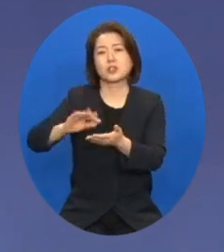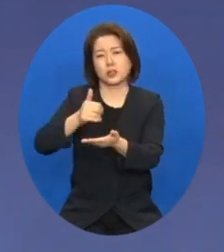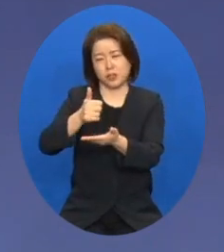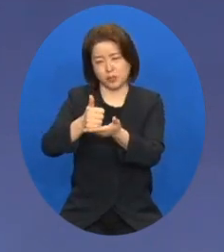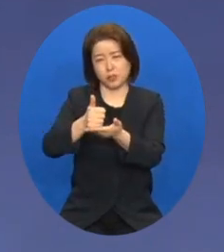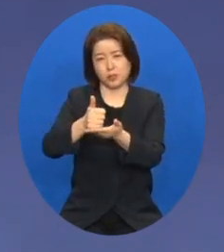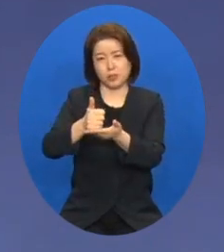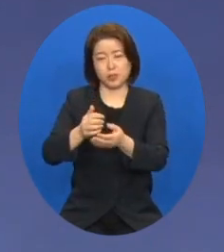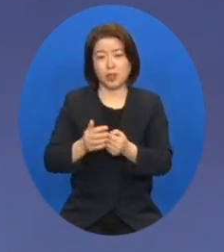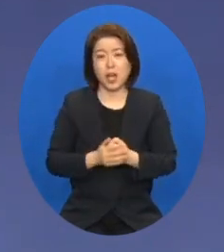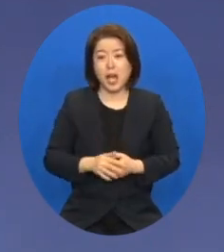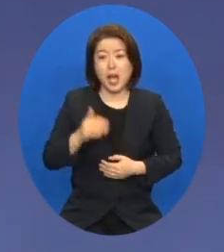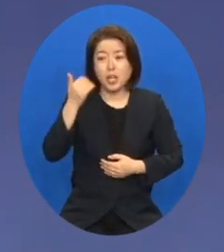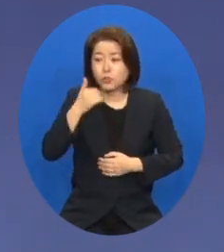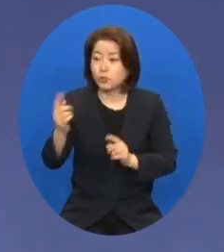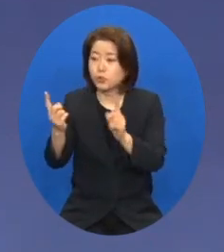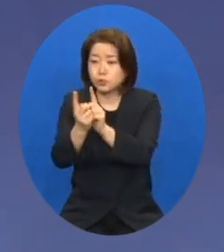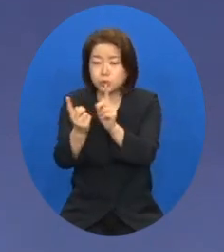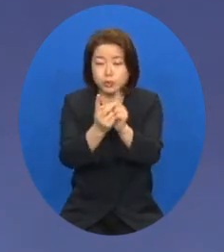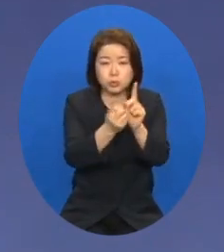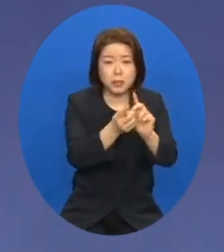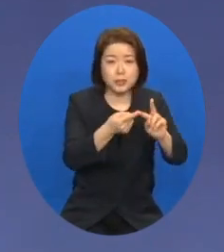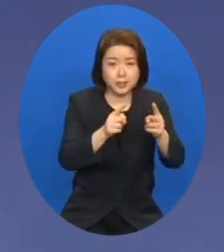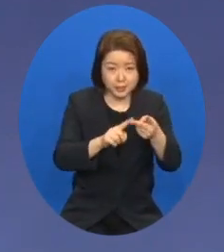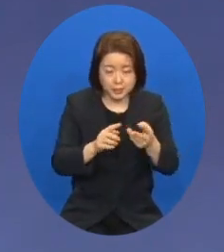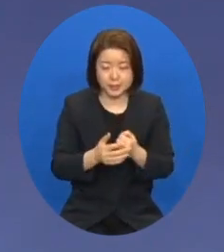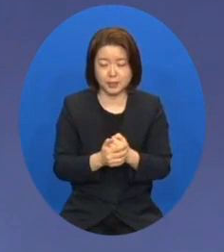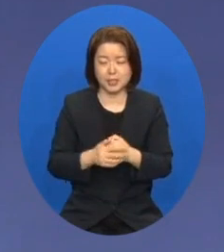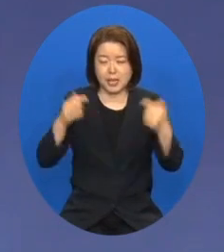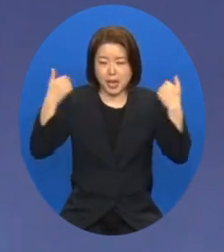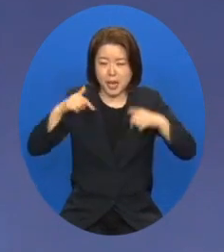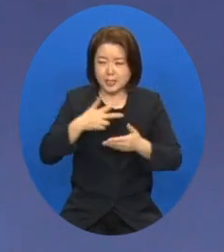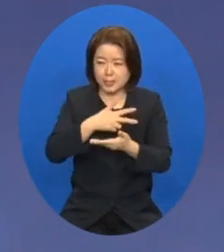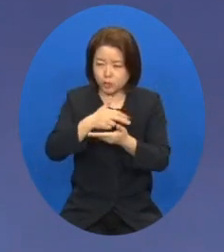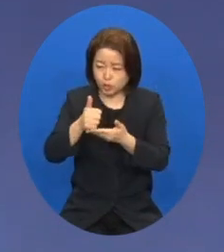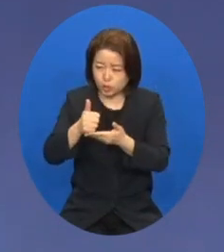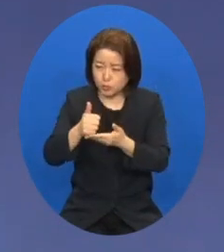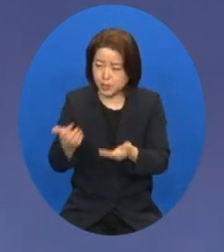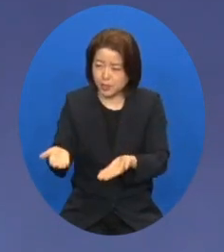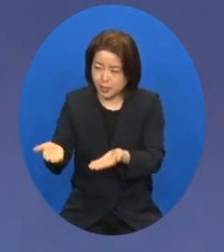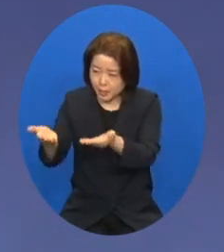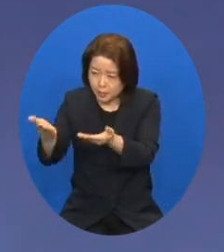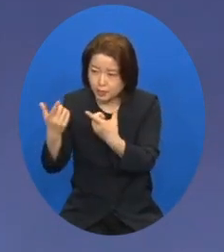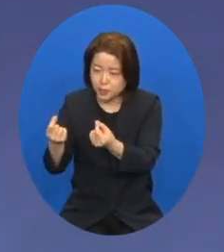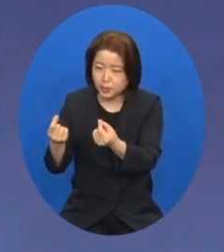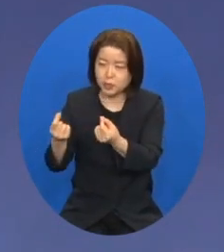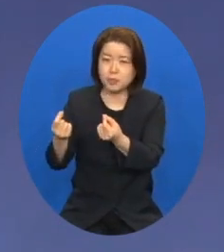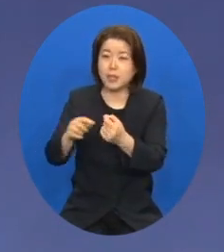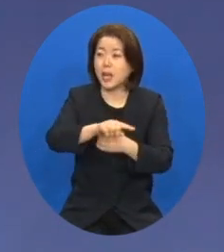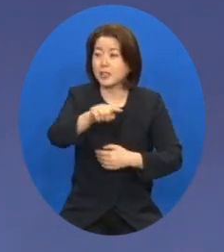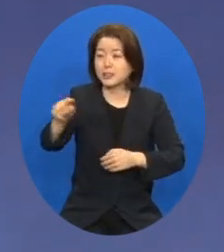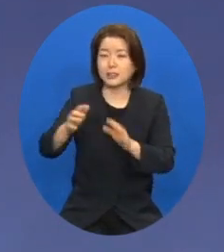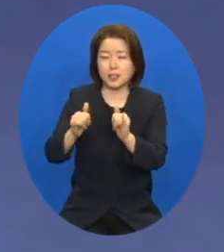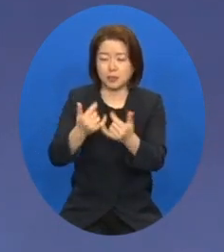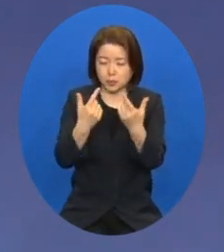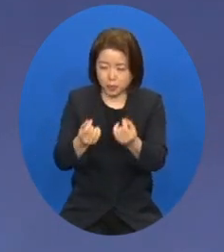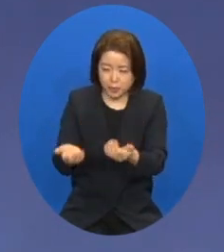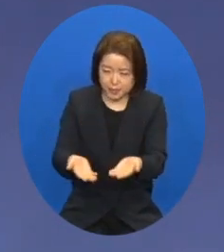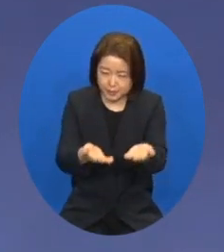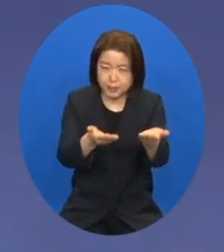이십니다 누구를 대 하든지 항상 주님께 하듯이 그 사람들을 대하게 될 때